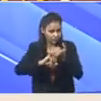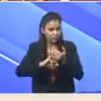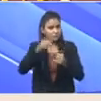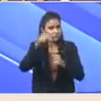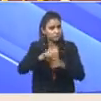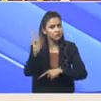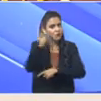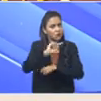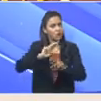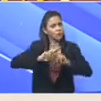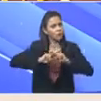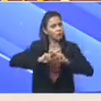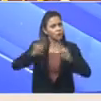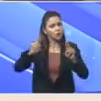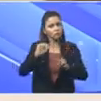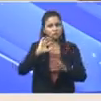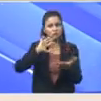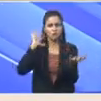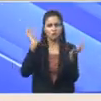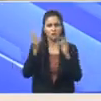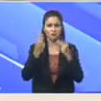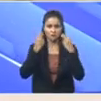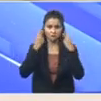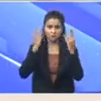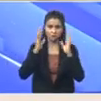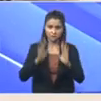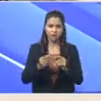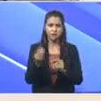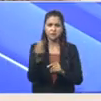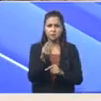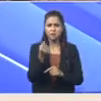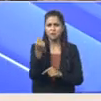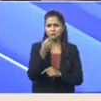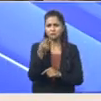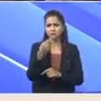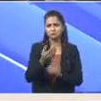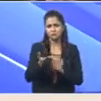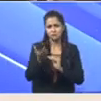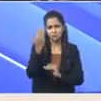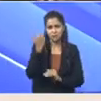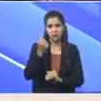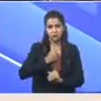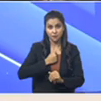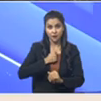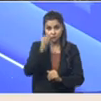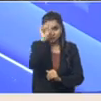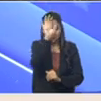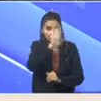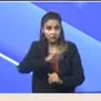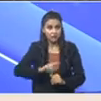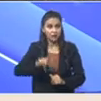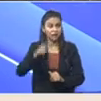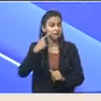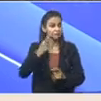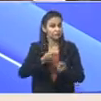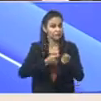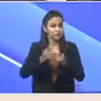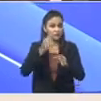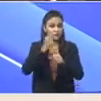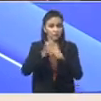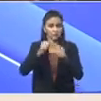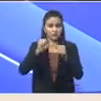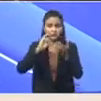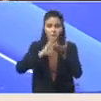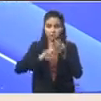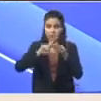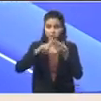में पॉपुलर हो रहे हैं। कुछ महीने पहले मैंने भारत के लीडिंग गेमर्स के साथ मुलाकात की